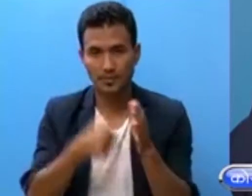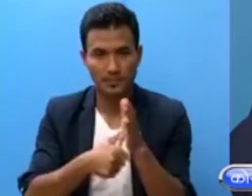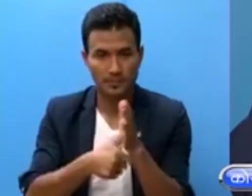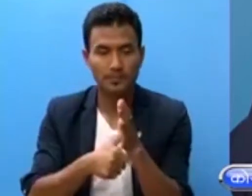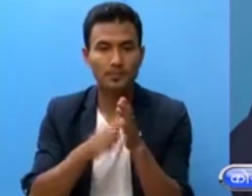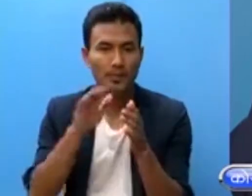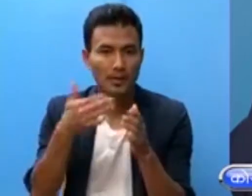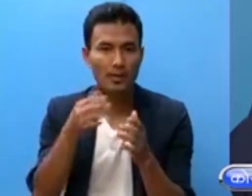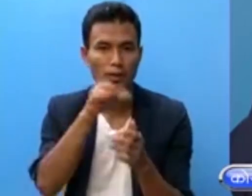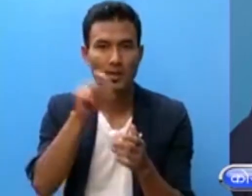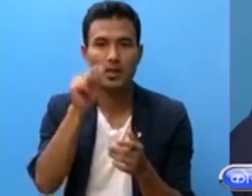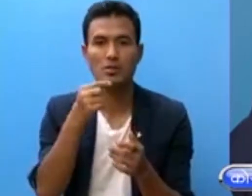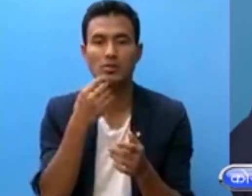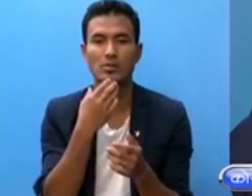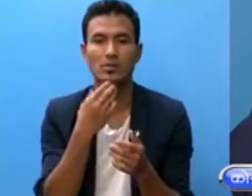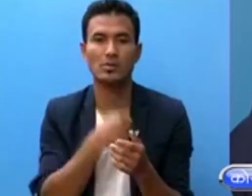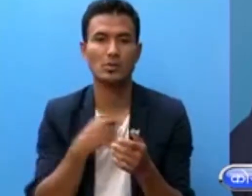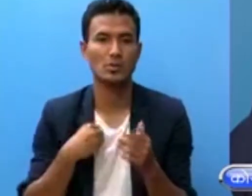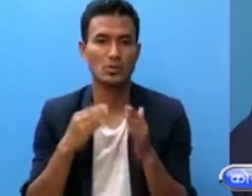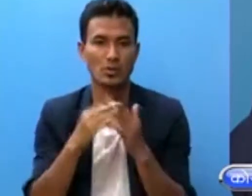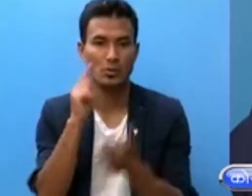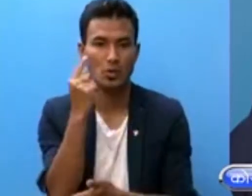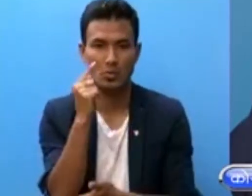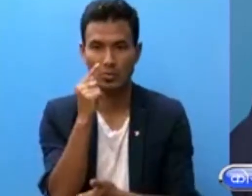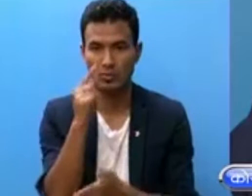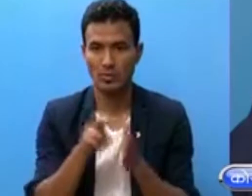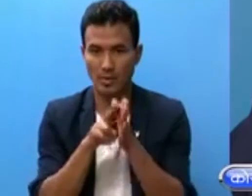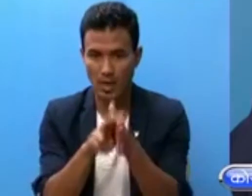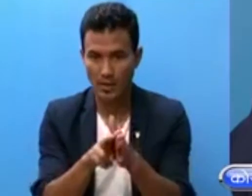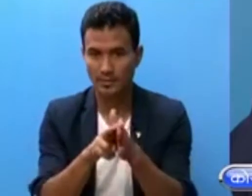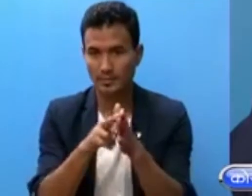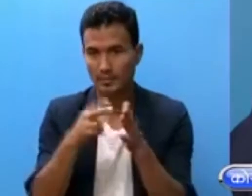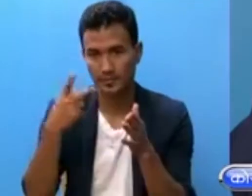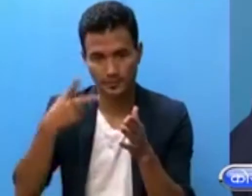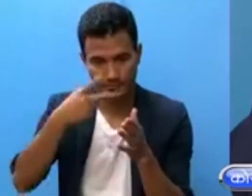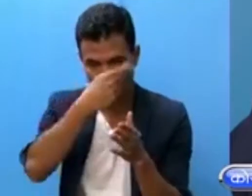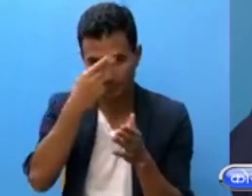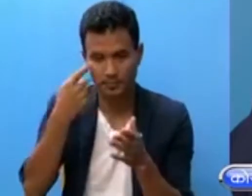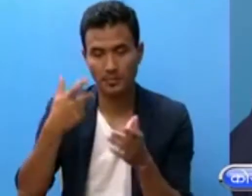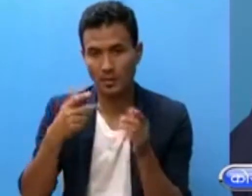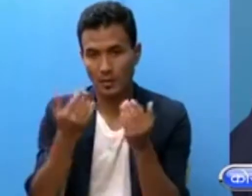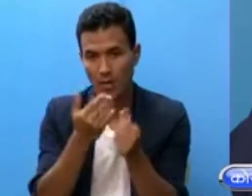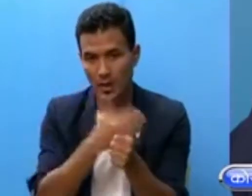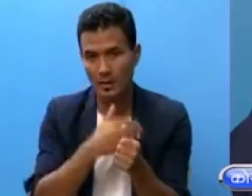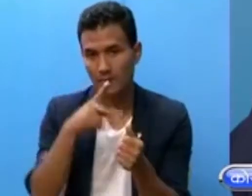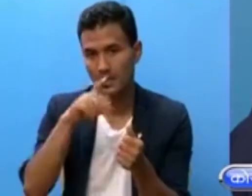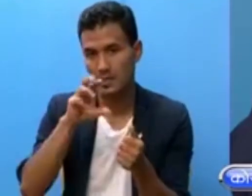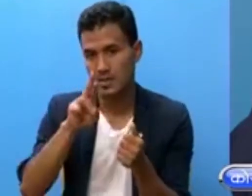कारण नेपालगञ्ज मेडिकल कलेज कोहलपुरमा भर्ना गरिएको। सर्जरी गर्नुअघि पिसिआर टेस्ट गर्न